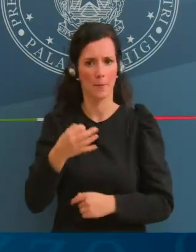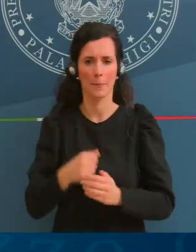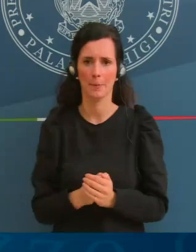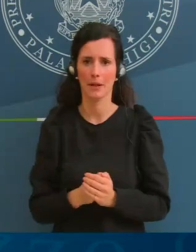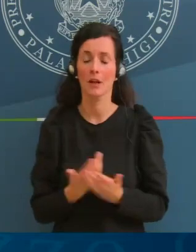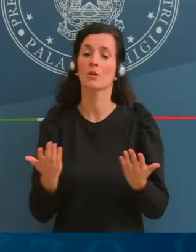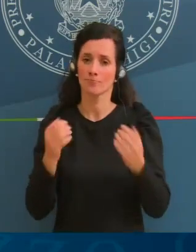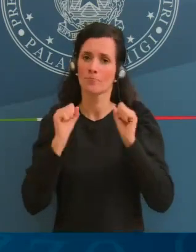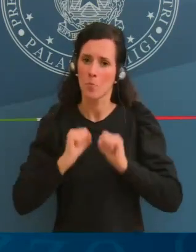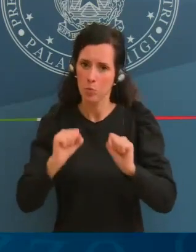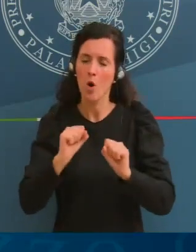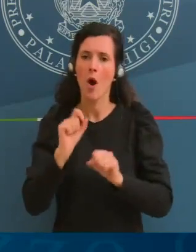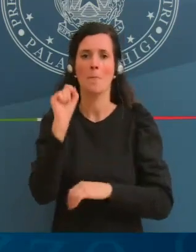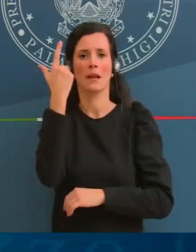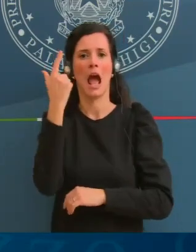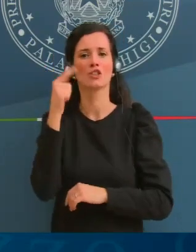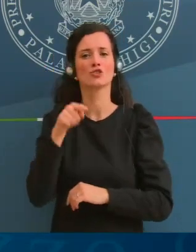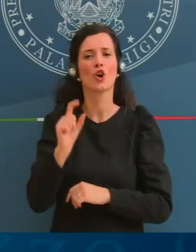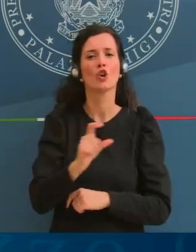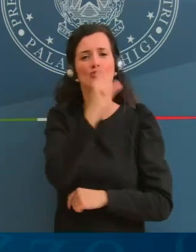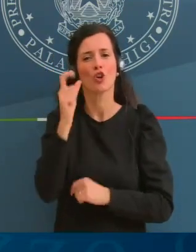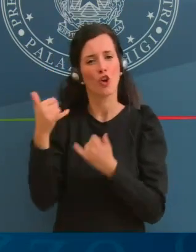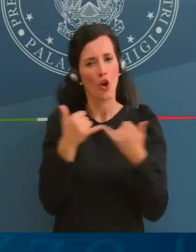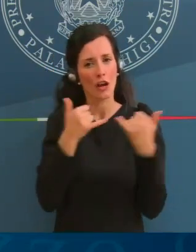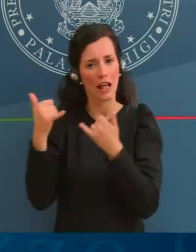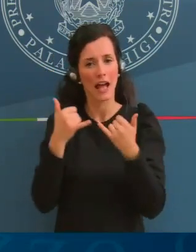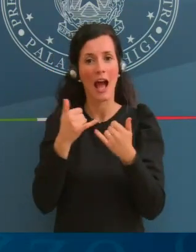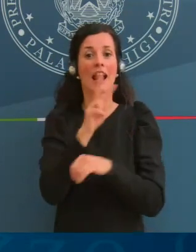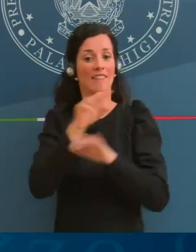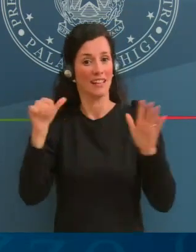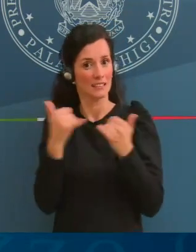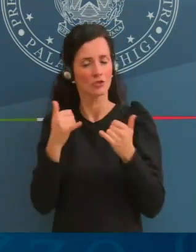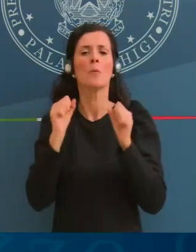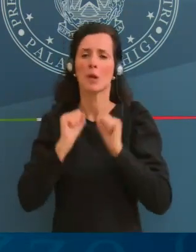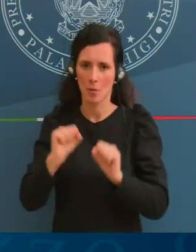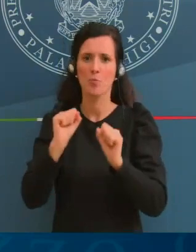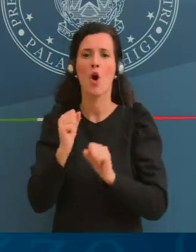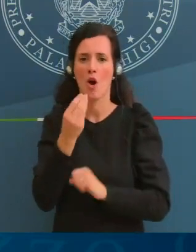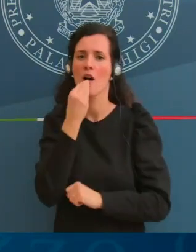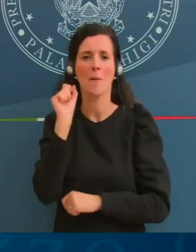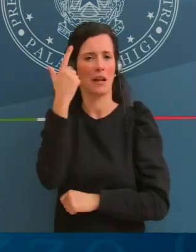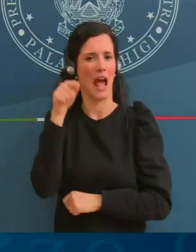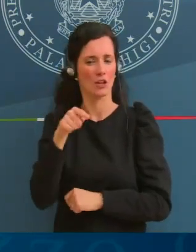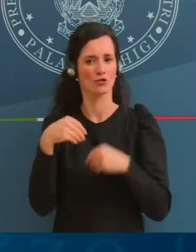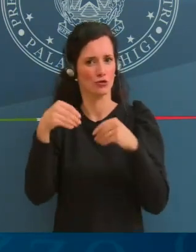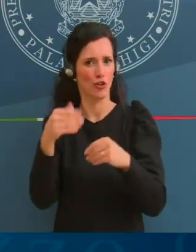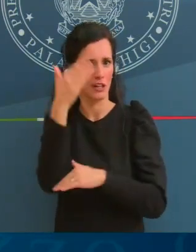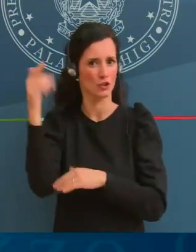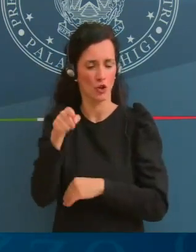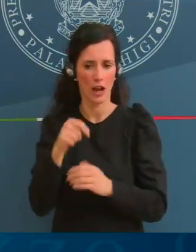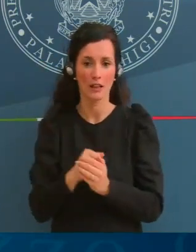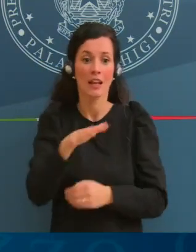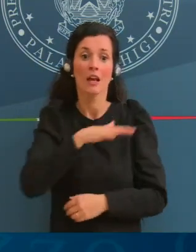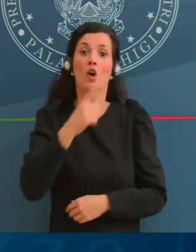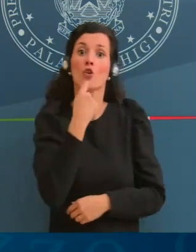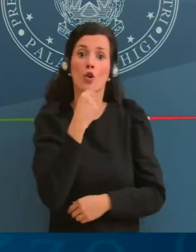e rosso bar e ristoranti e così via resteranno aperti dalle 5 alle 22 solo per l'asporto mentre